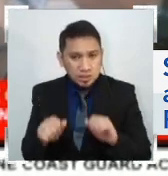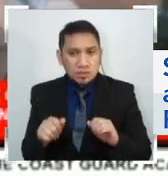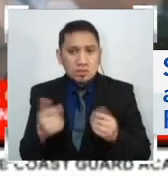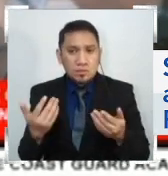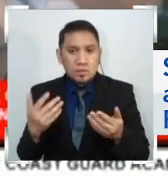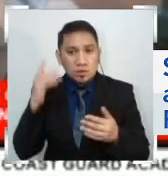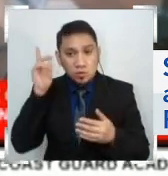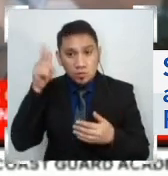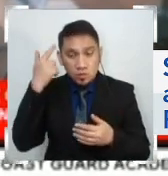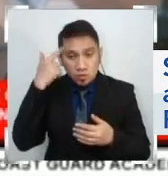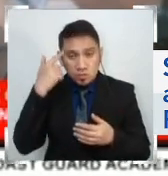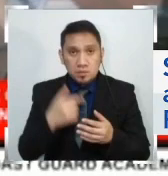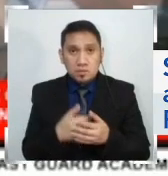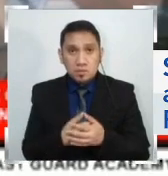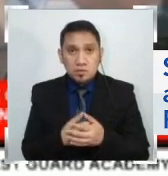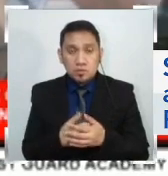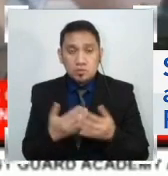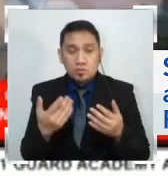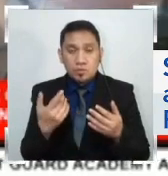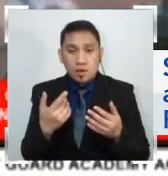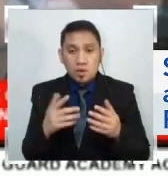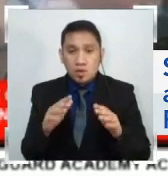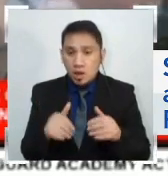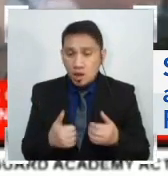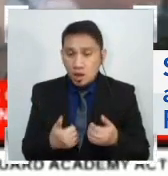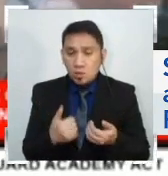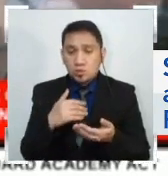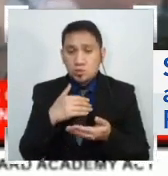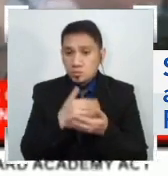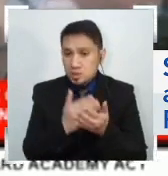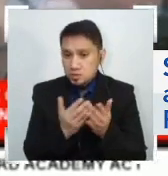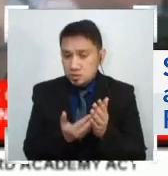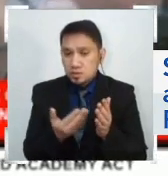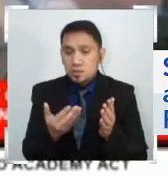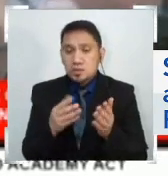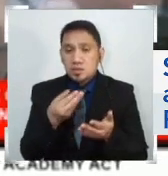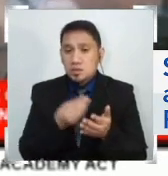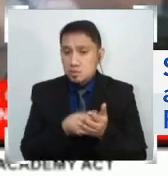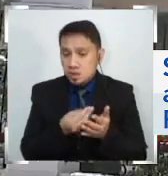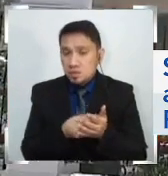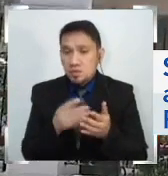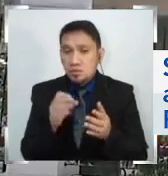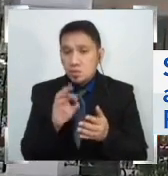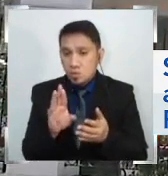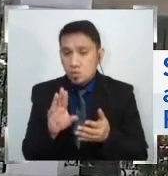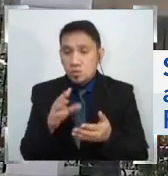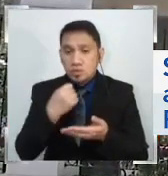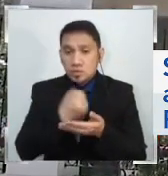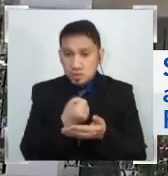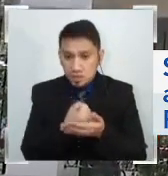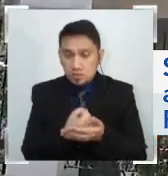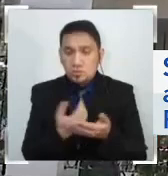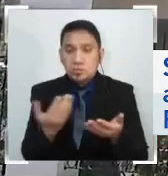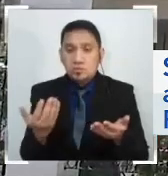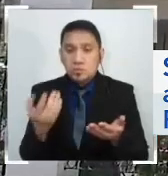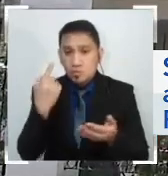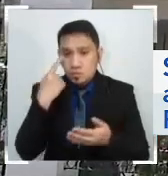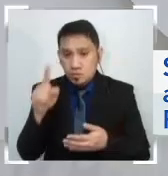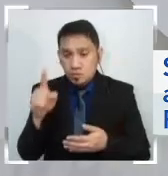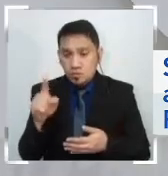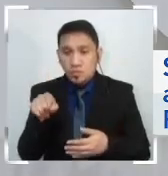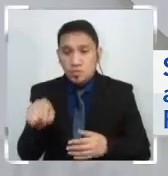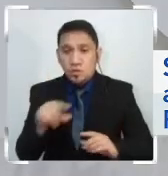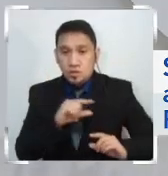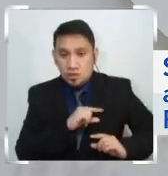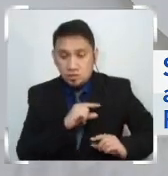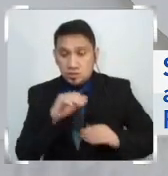the adjustments being sought by the Philippine Coast Guard in this regard. Sabi naman ni DBM Director Grace De